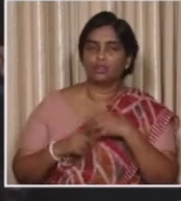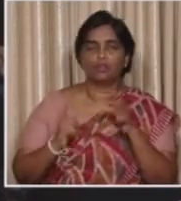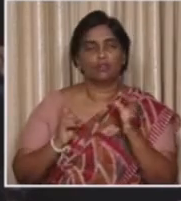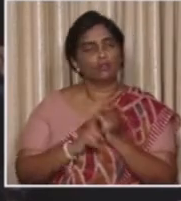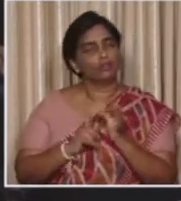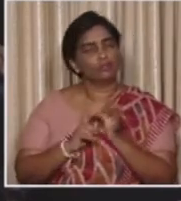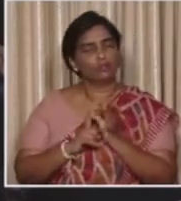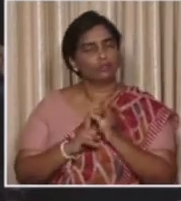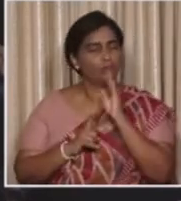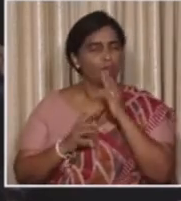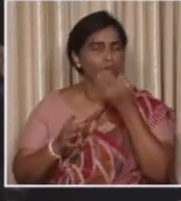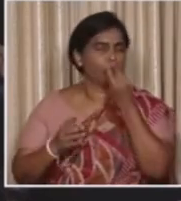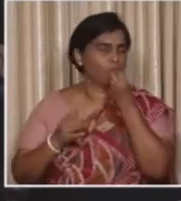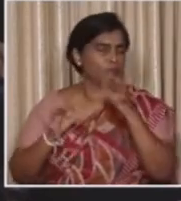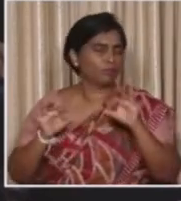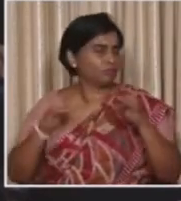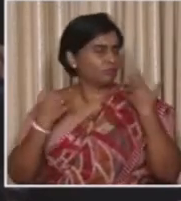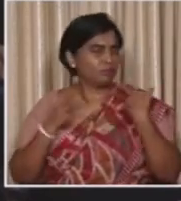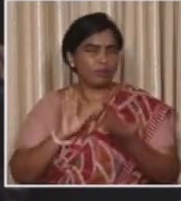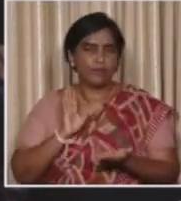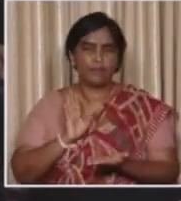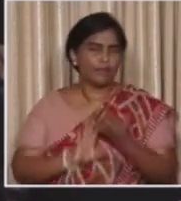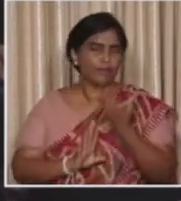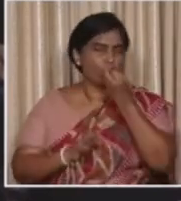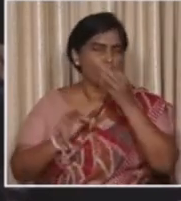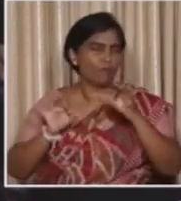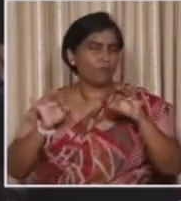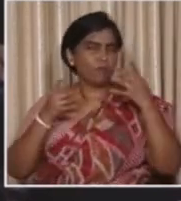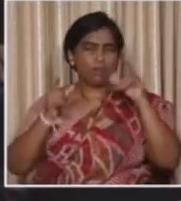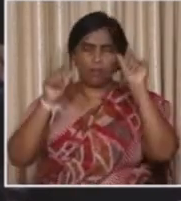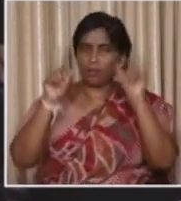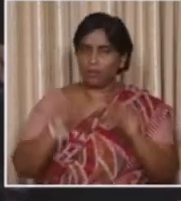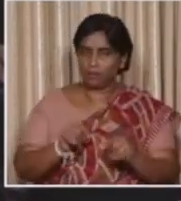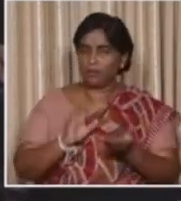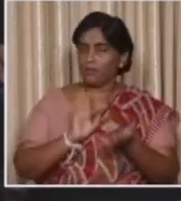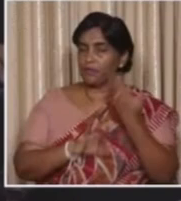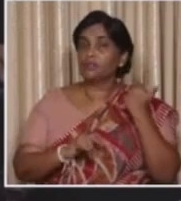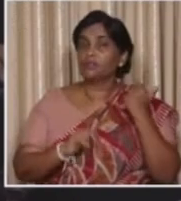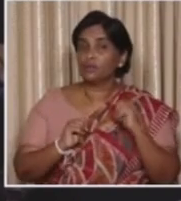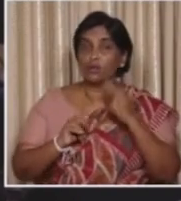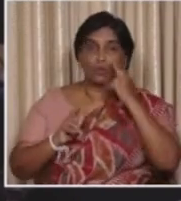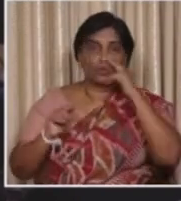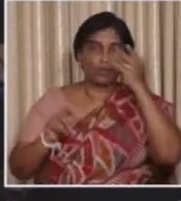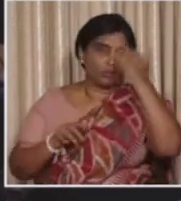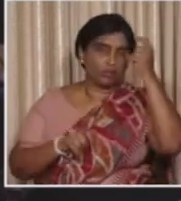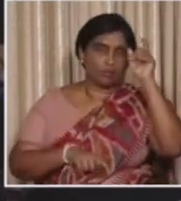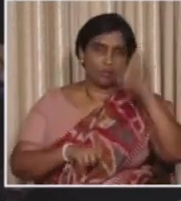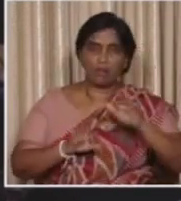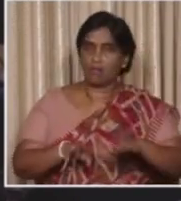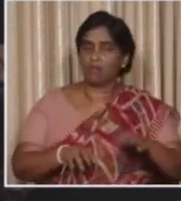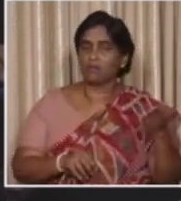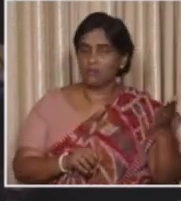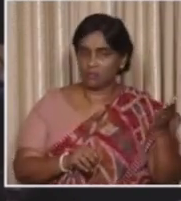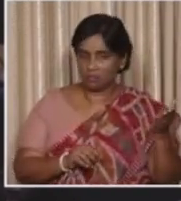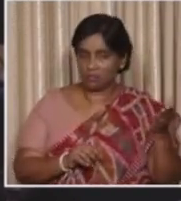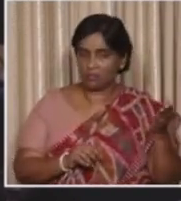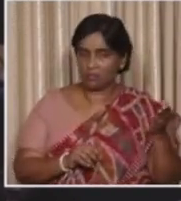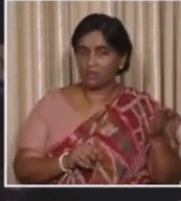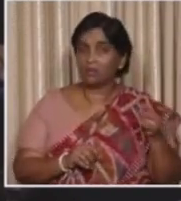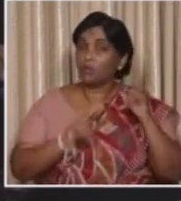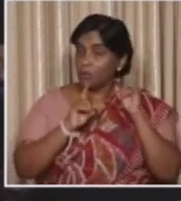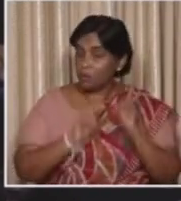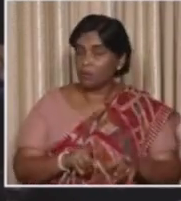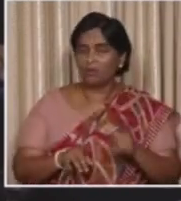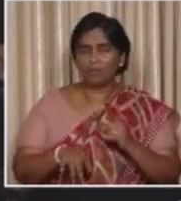දරිද්‍රතාවයේ ගත්තොත් මන්දපෝෂණේ වැඩිම මන්දපෝෂණ තත්ත්වයෙන් ඉන්නේ කඳුකර දෙමළ ජනතාවගේ දරුවෝ. ඒ